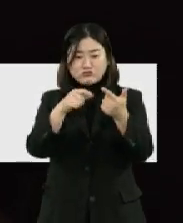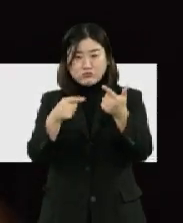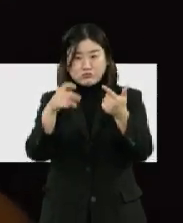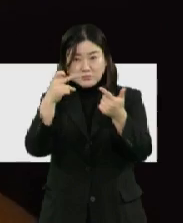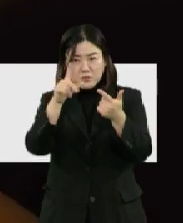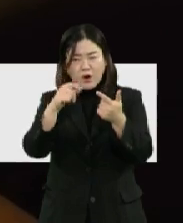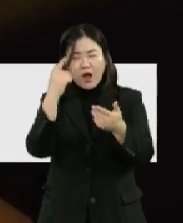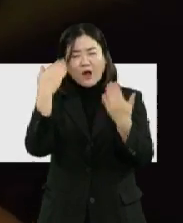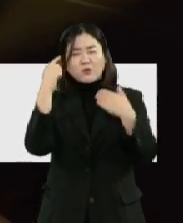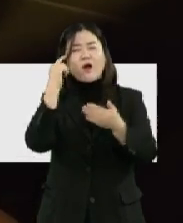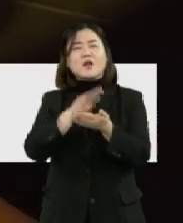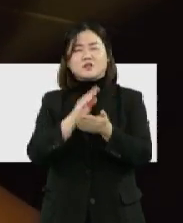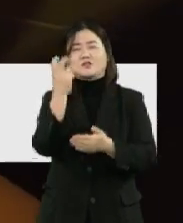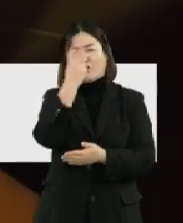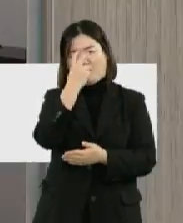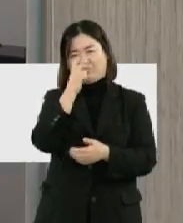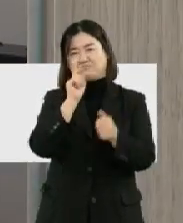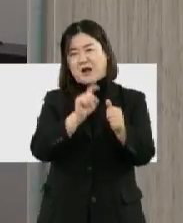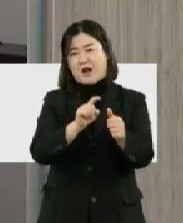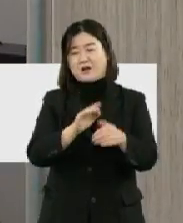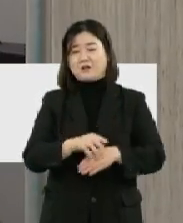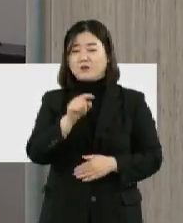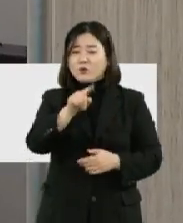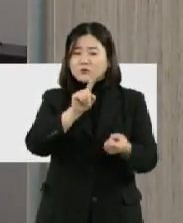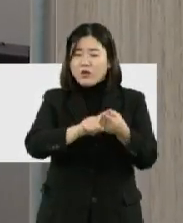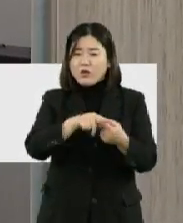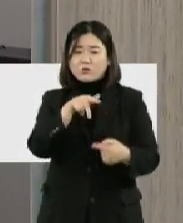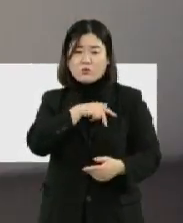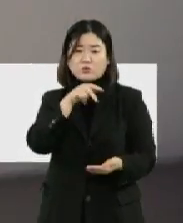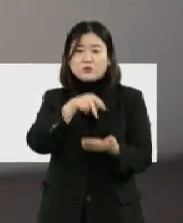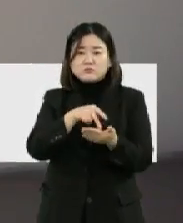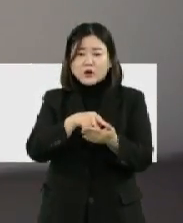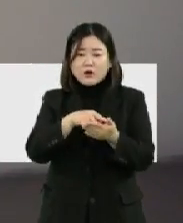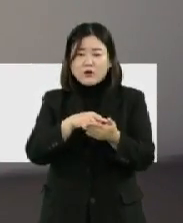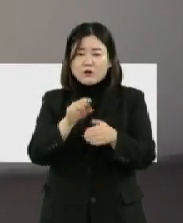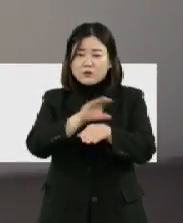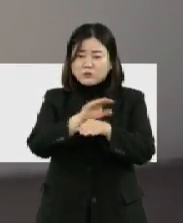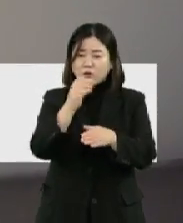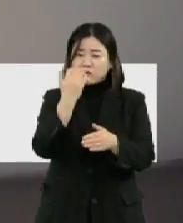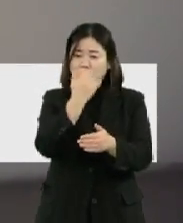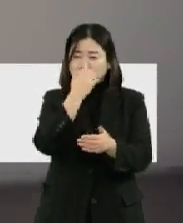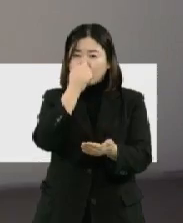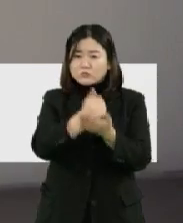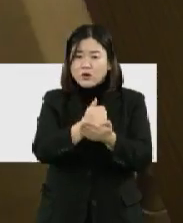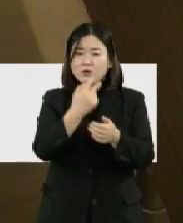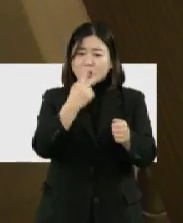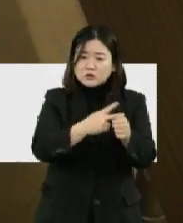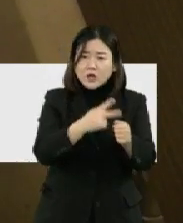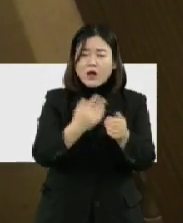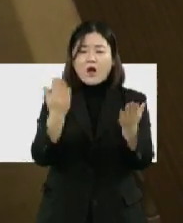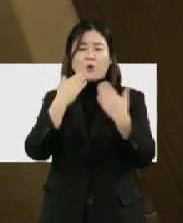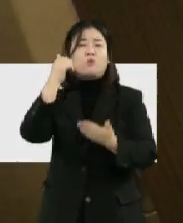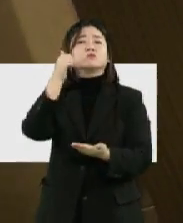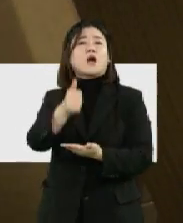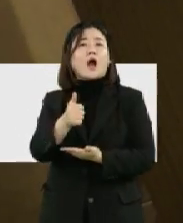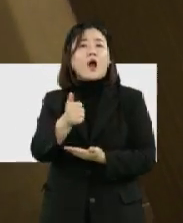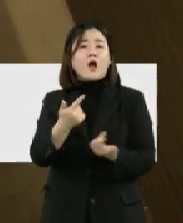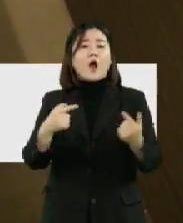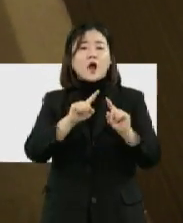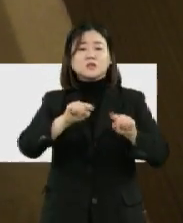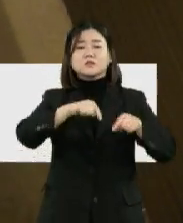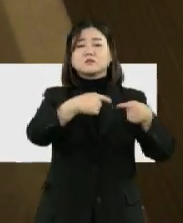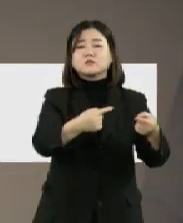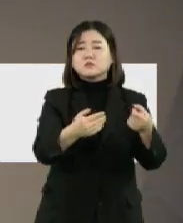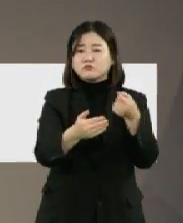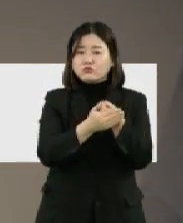스스로 점검하도록 했습니다 1 대해 노조는 디지털 성범죄 교사는 물론 학교장 까지가 다만